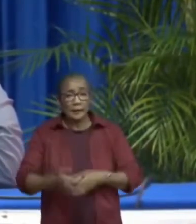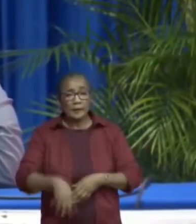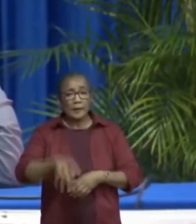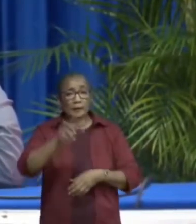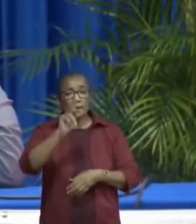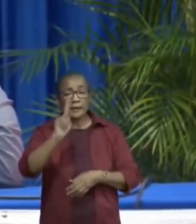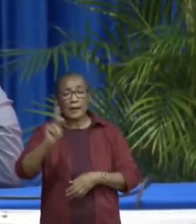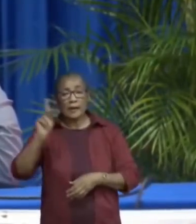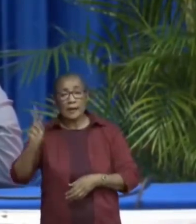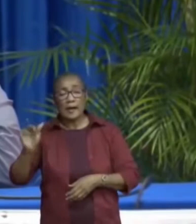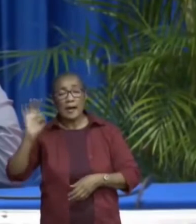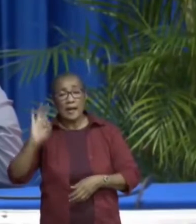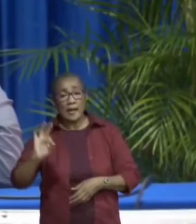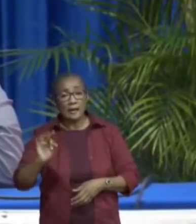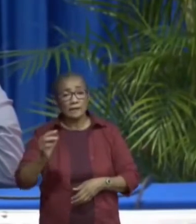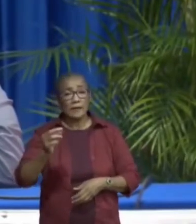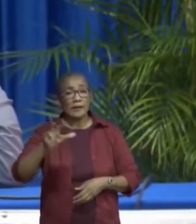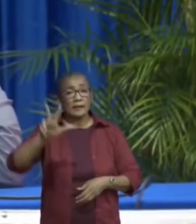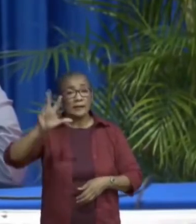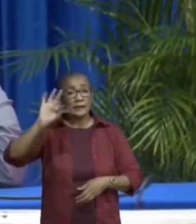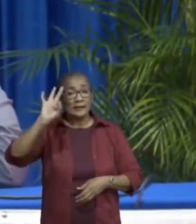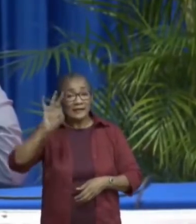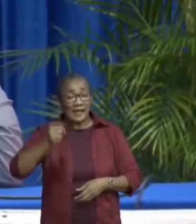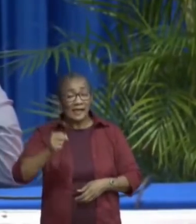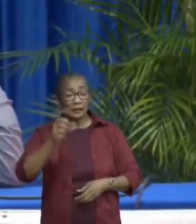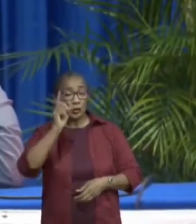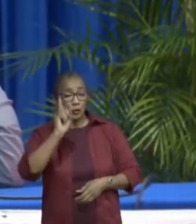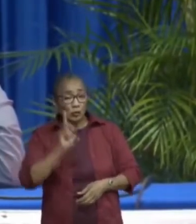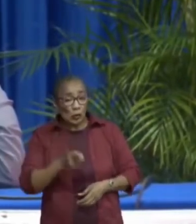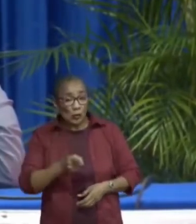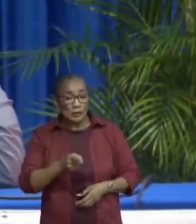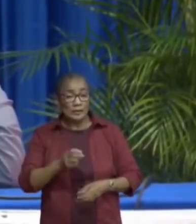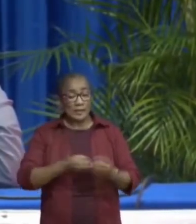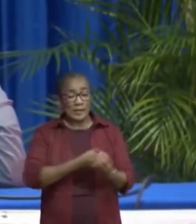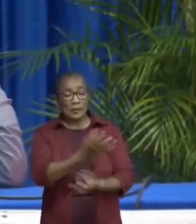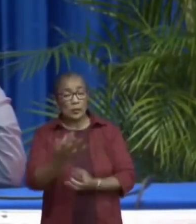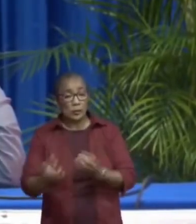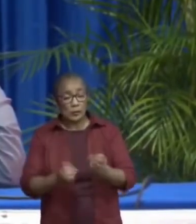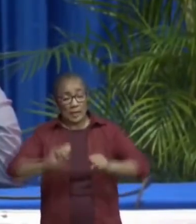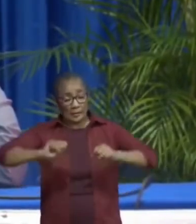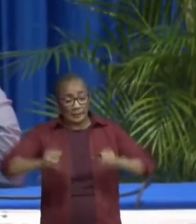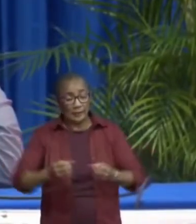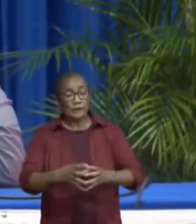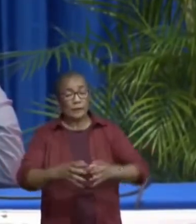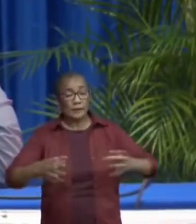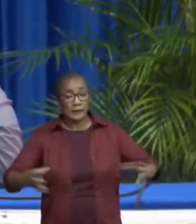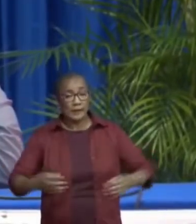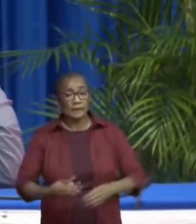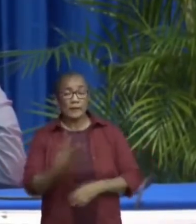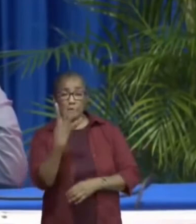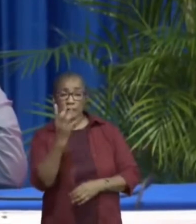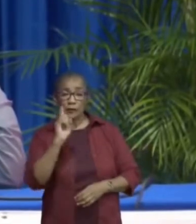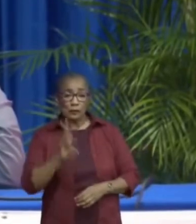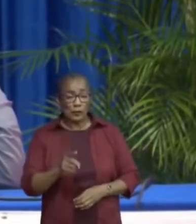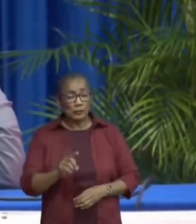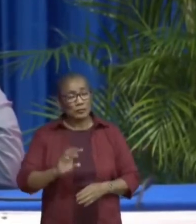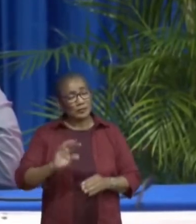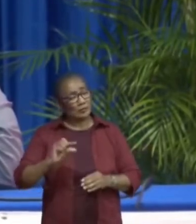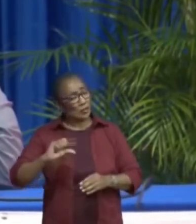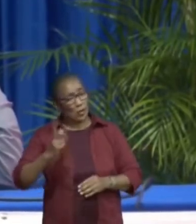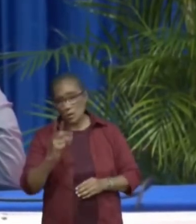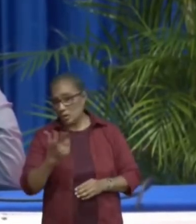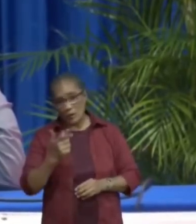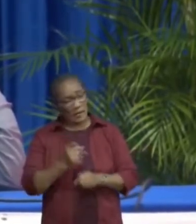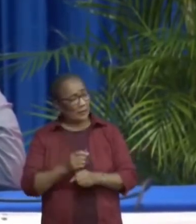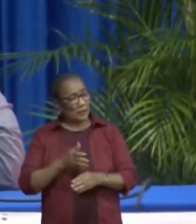staan er iets van 30.000 bedrijven, dus economisch actieve bedrijven, geregistreerd. 4.000 zowat is inactief. Maar reken